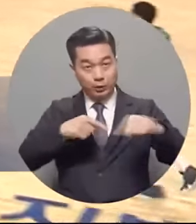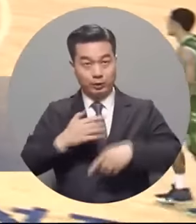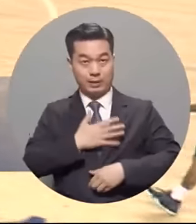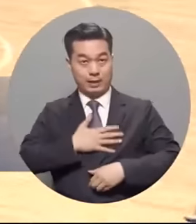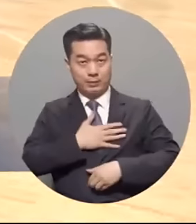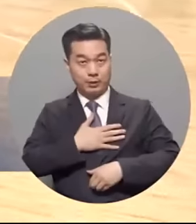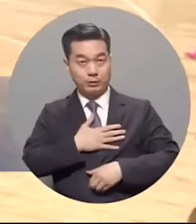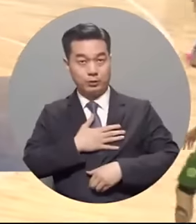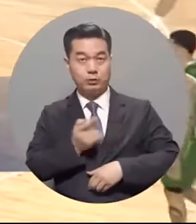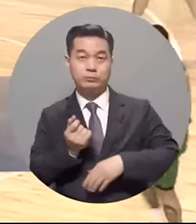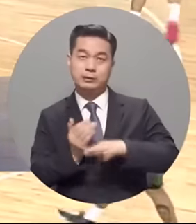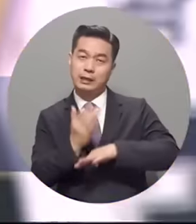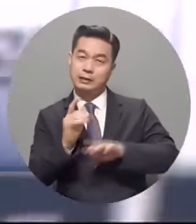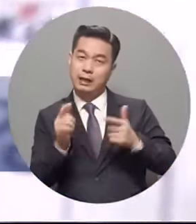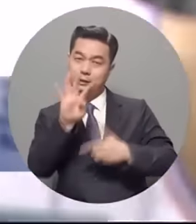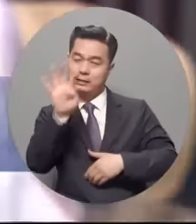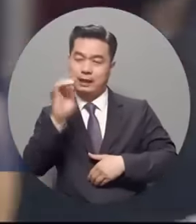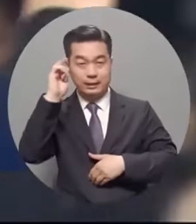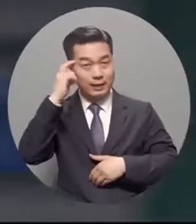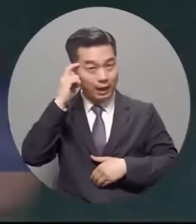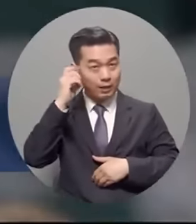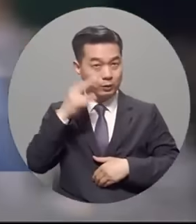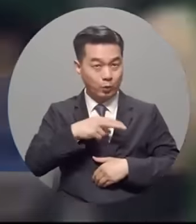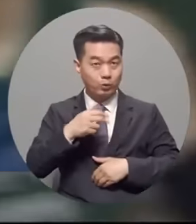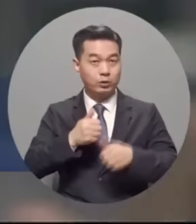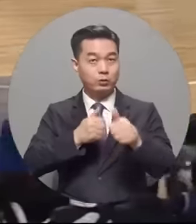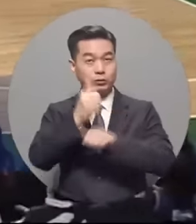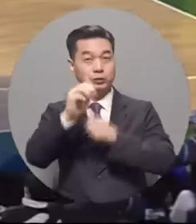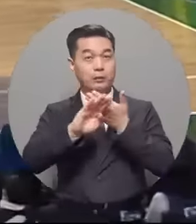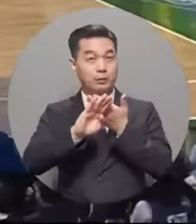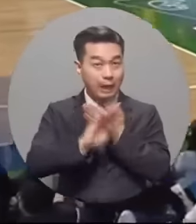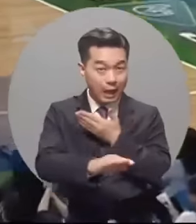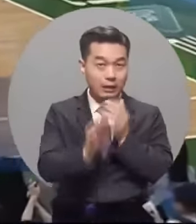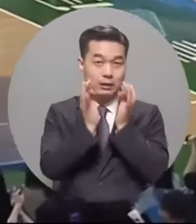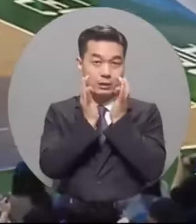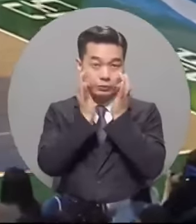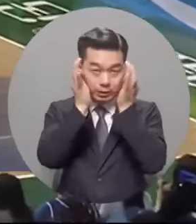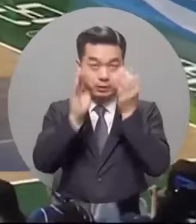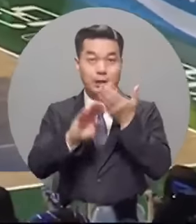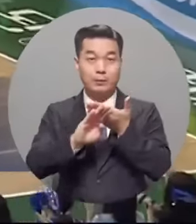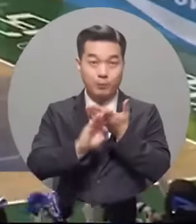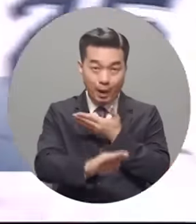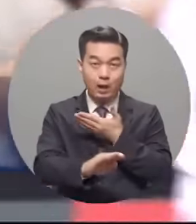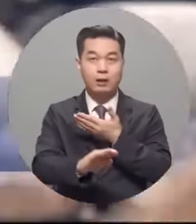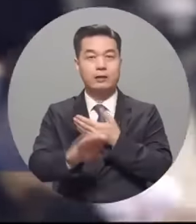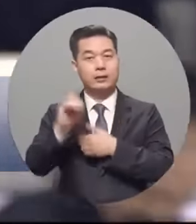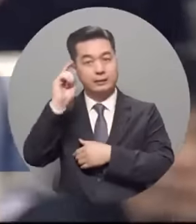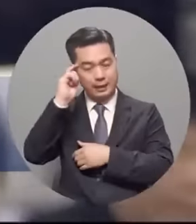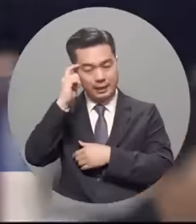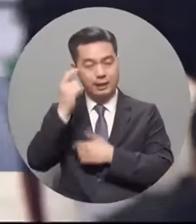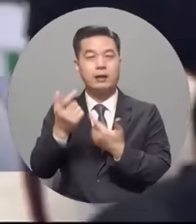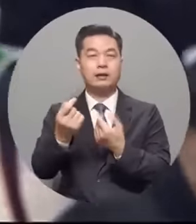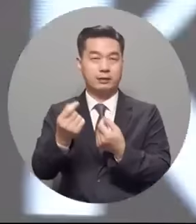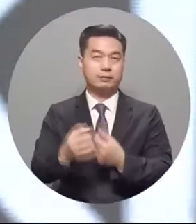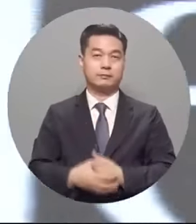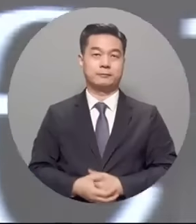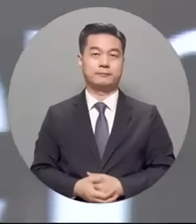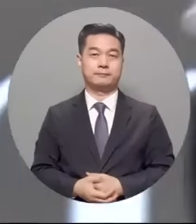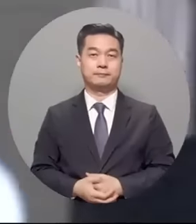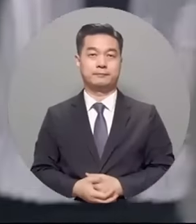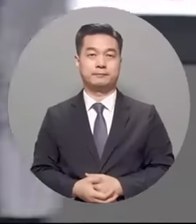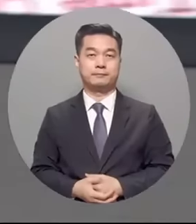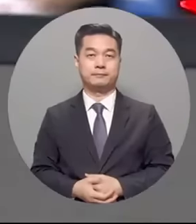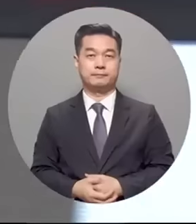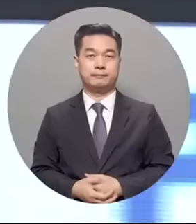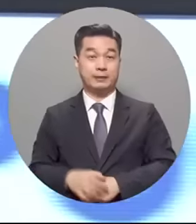아닌지 그런 생각이 들고요. 우승해보고 최선을 다해보고 그 이후에 생각을 해야 될 것 같고요.